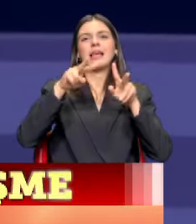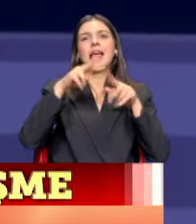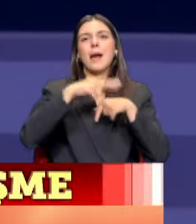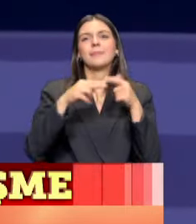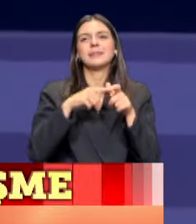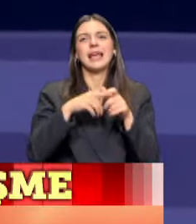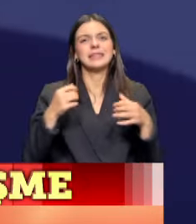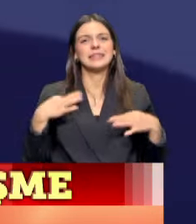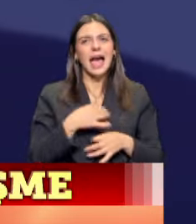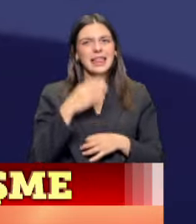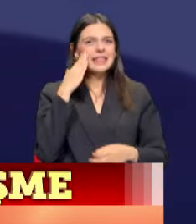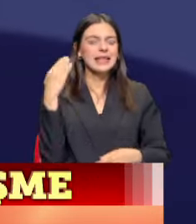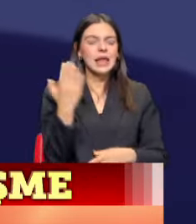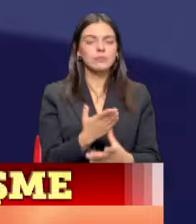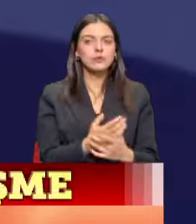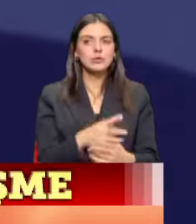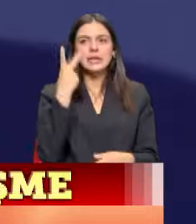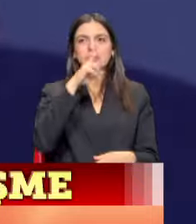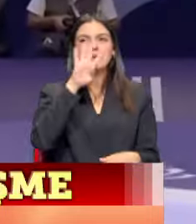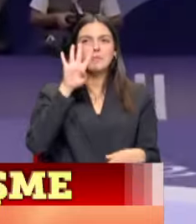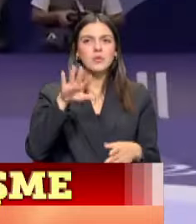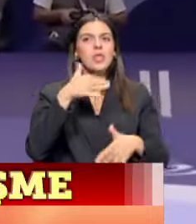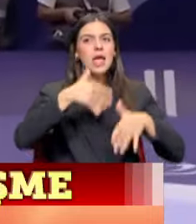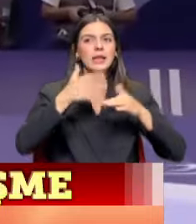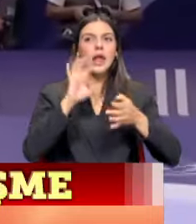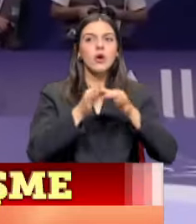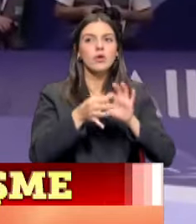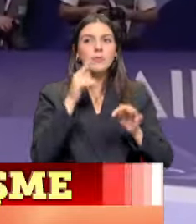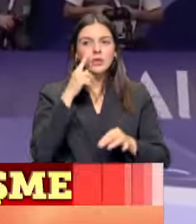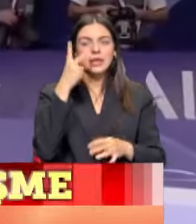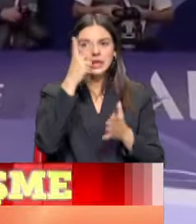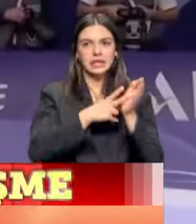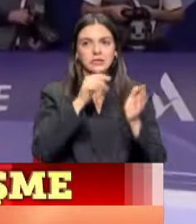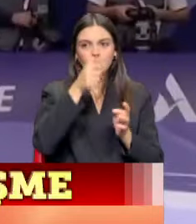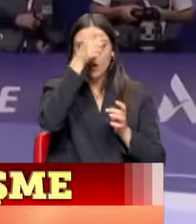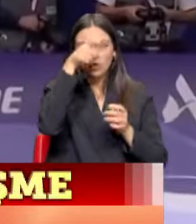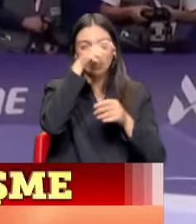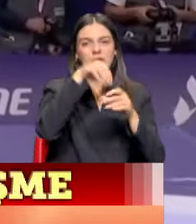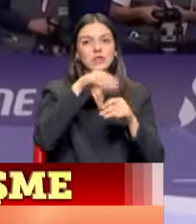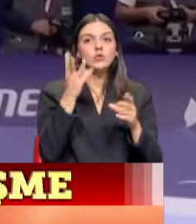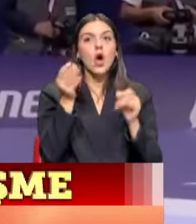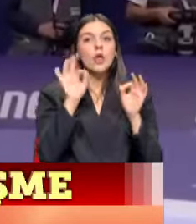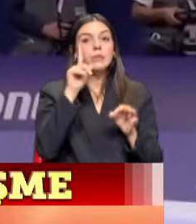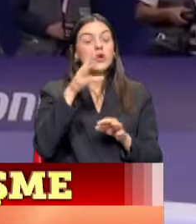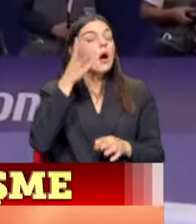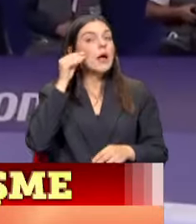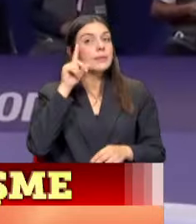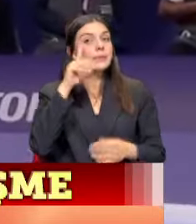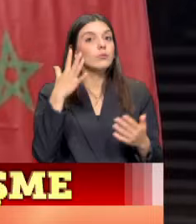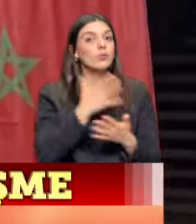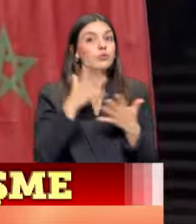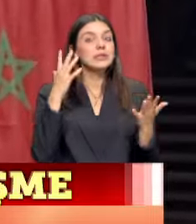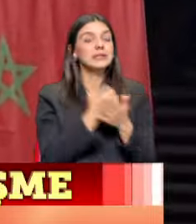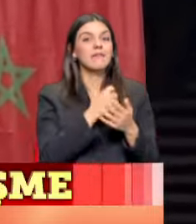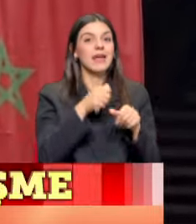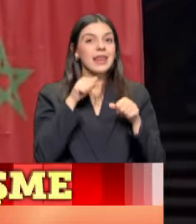saygıyla selamlıyoruz. 2024 Paris Paralimpik Olimpiyatları'nın ikinci günü Türkiye için çok anlamlı bir güne, Büyük Zafer'in yıl dönümüne denk geldi